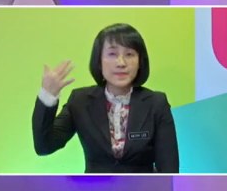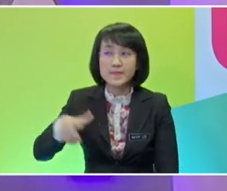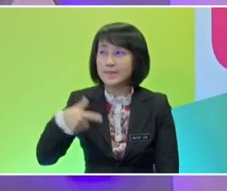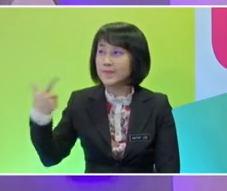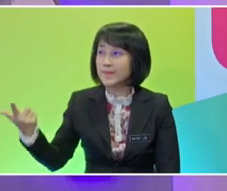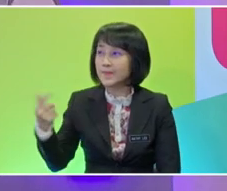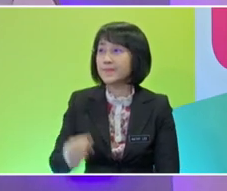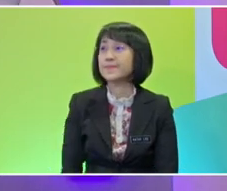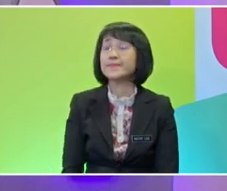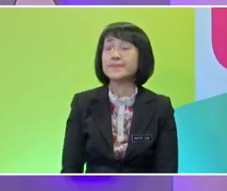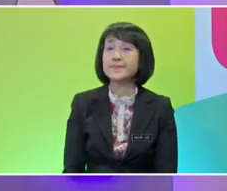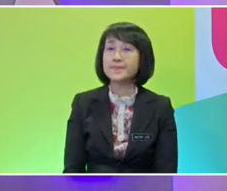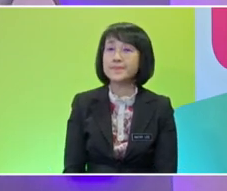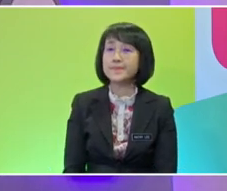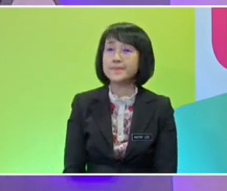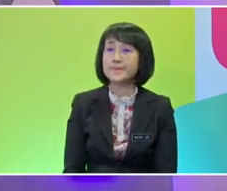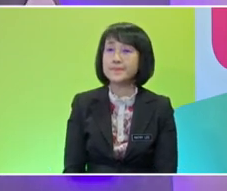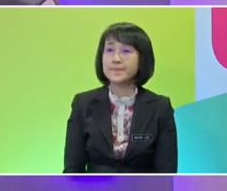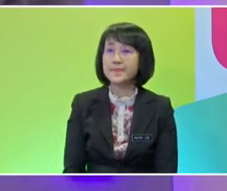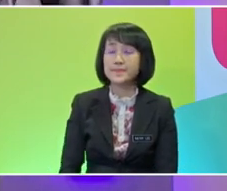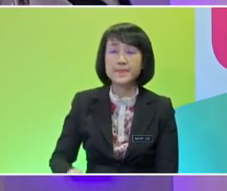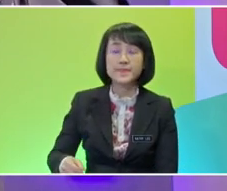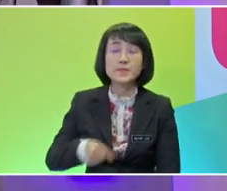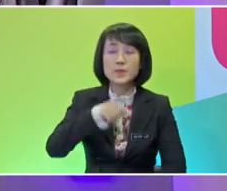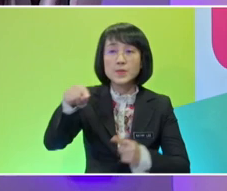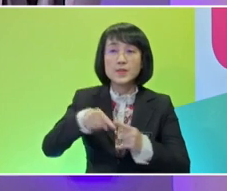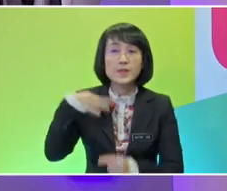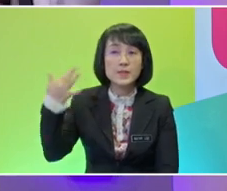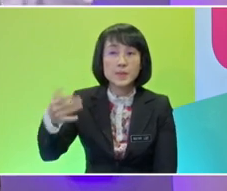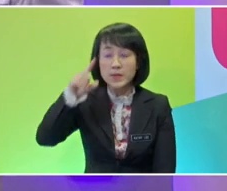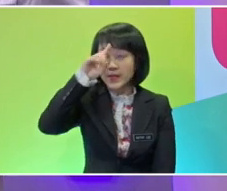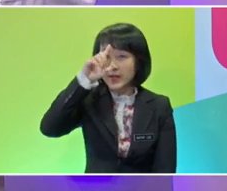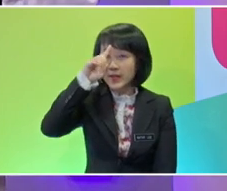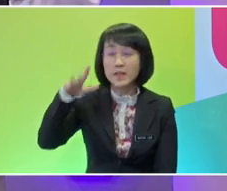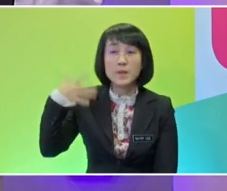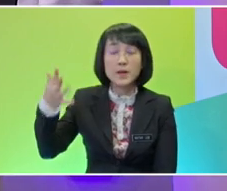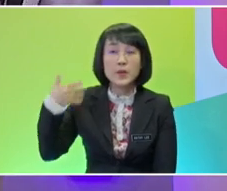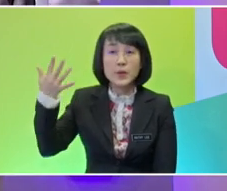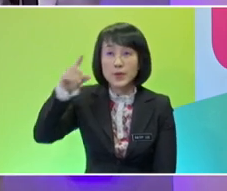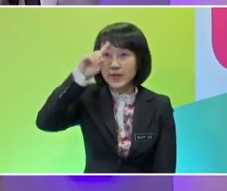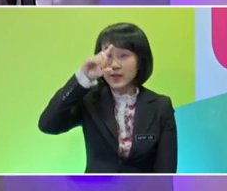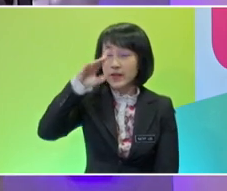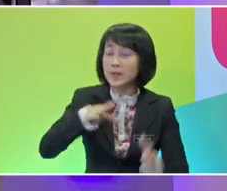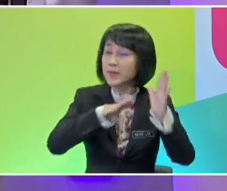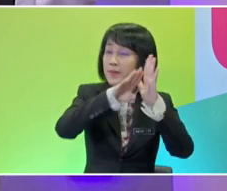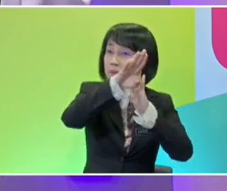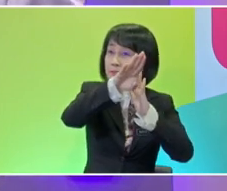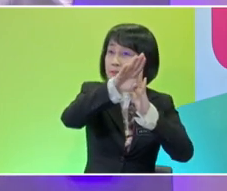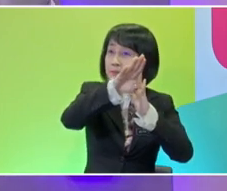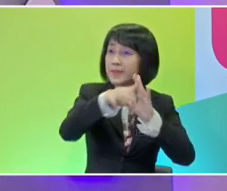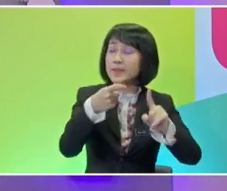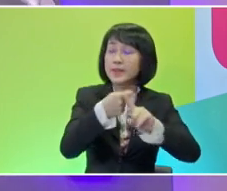tamadun Cina Kalau ketika di tamadon India kita kenali tamadon India dengan peningkatannya daripada